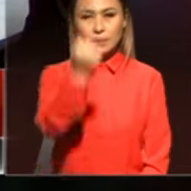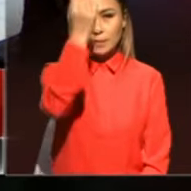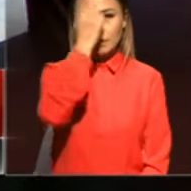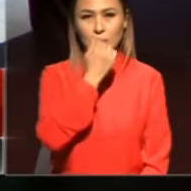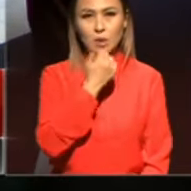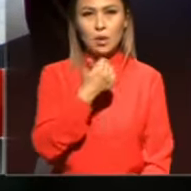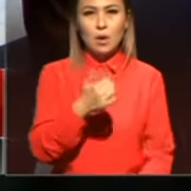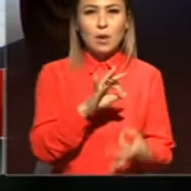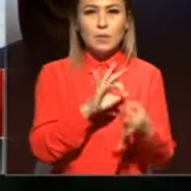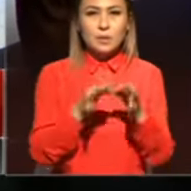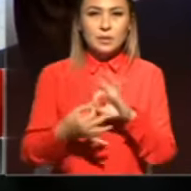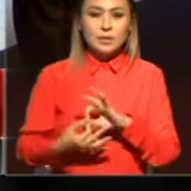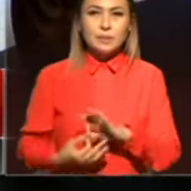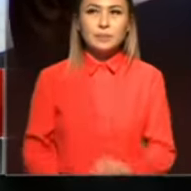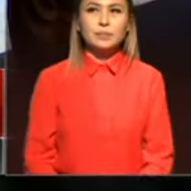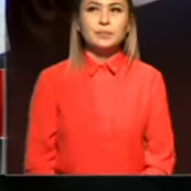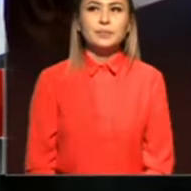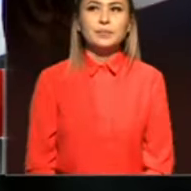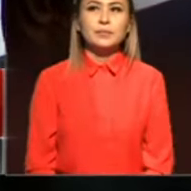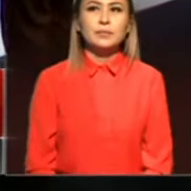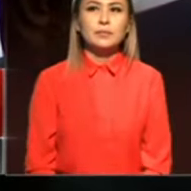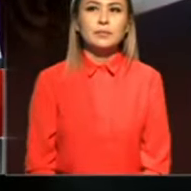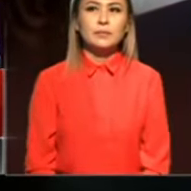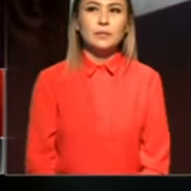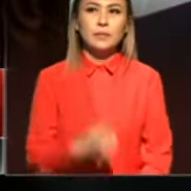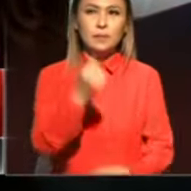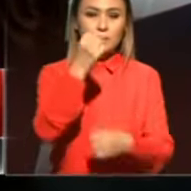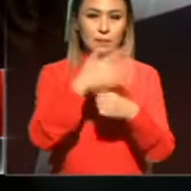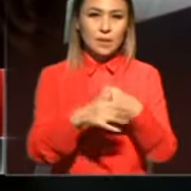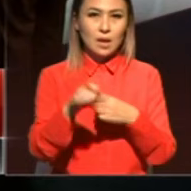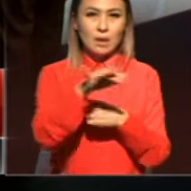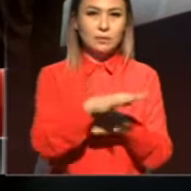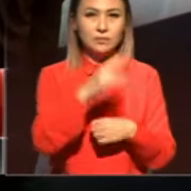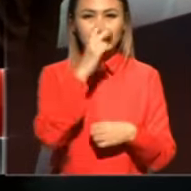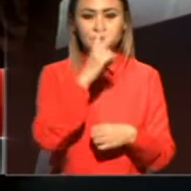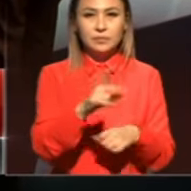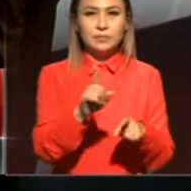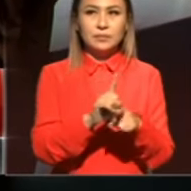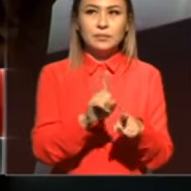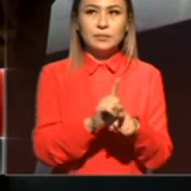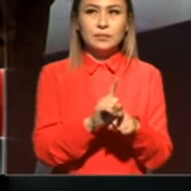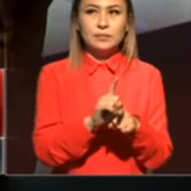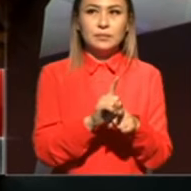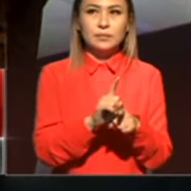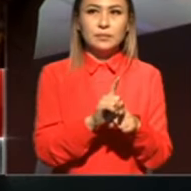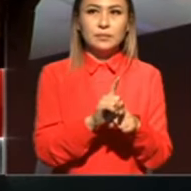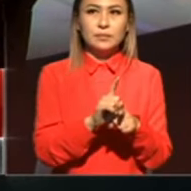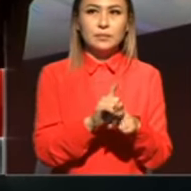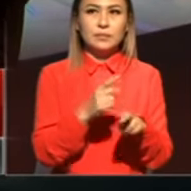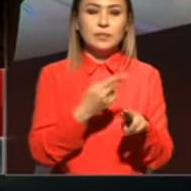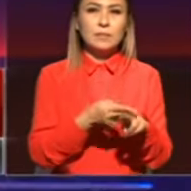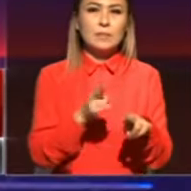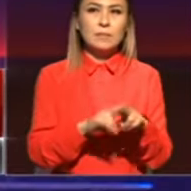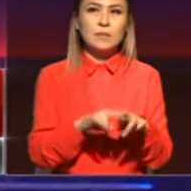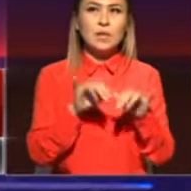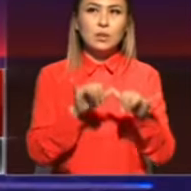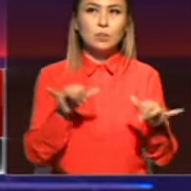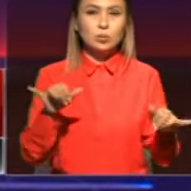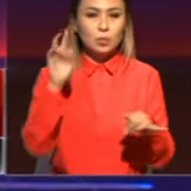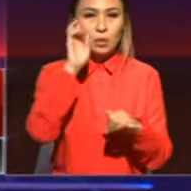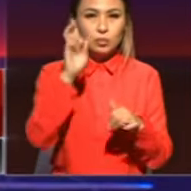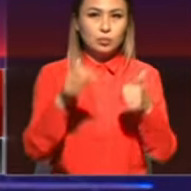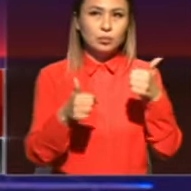Мынау назарларыңызға ұсынып отырмыз ғой, Орталық Азия мемлекеттерін жаңа Елмұратқа айтты ғой. Қайырбек мырза айтты ғой, біз дамушы елдермен